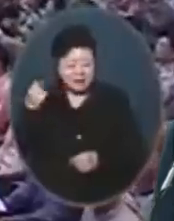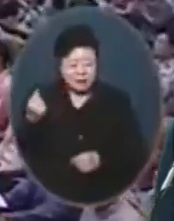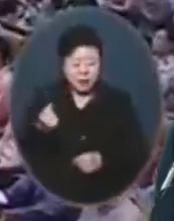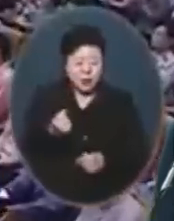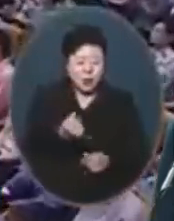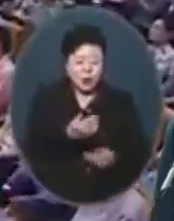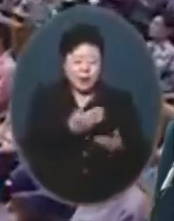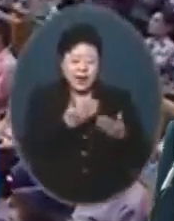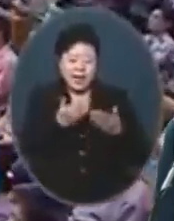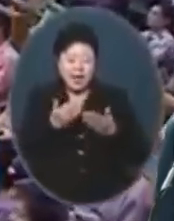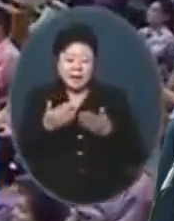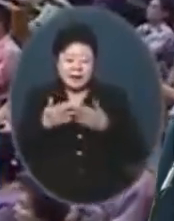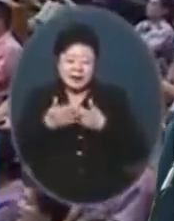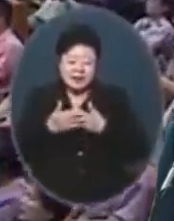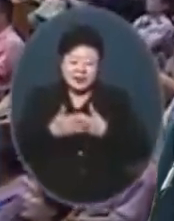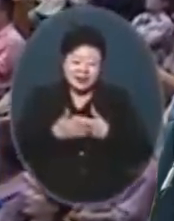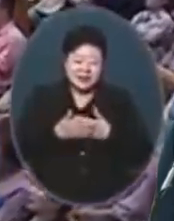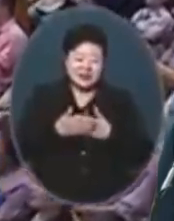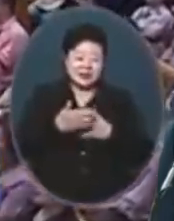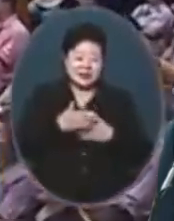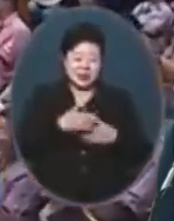허기한 고백피